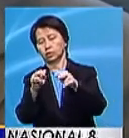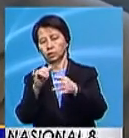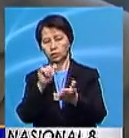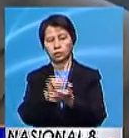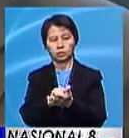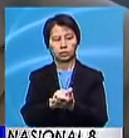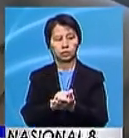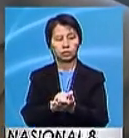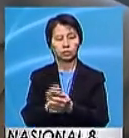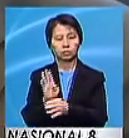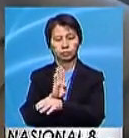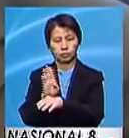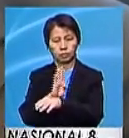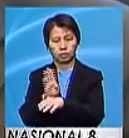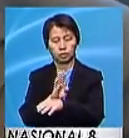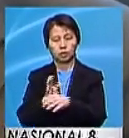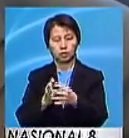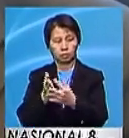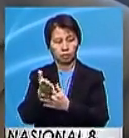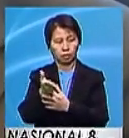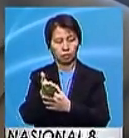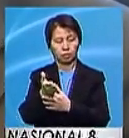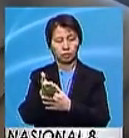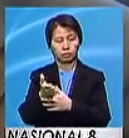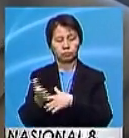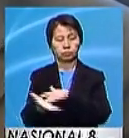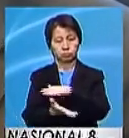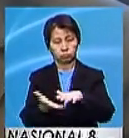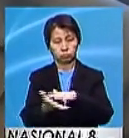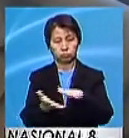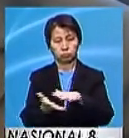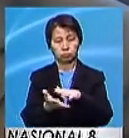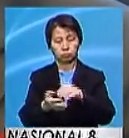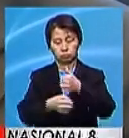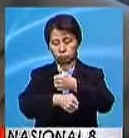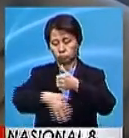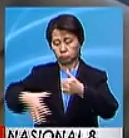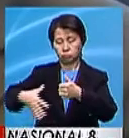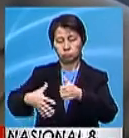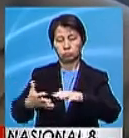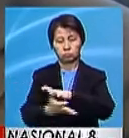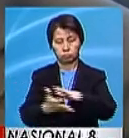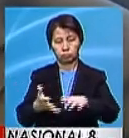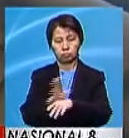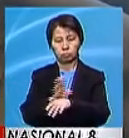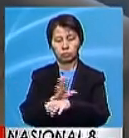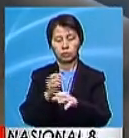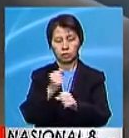bisnes melalui franchise ini agak mendapat sambutan